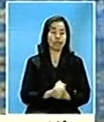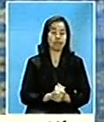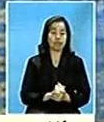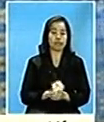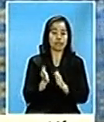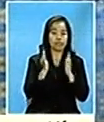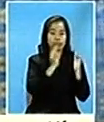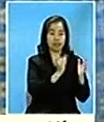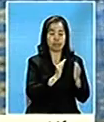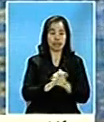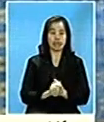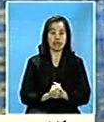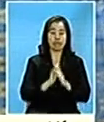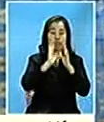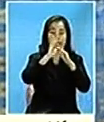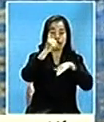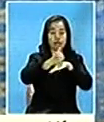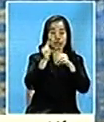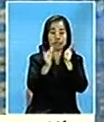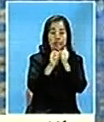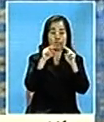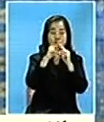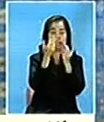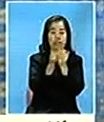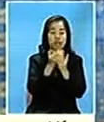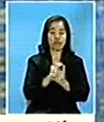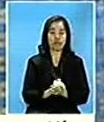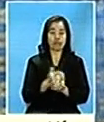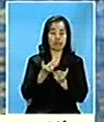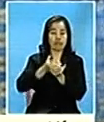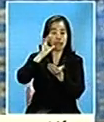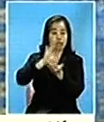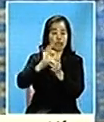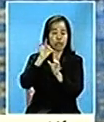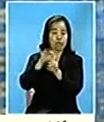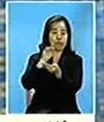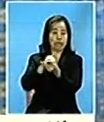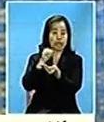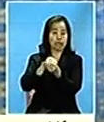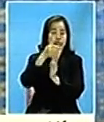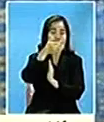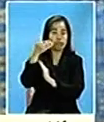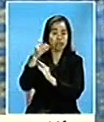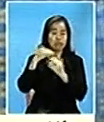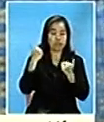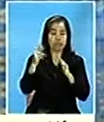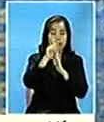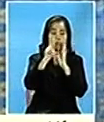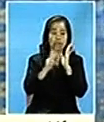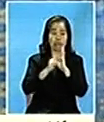ตรงกับของท่านรัฐมนตรีช่วยคลังพอดีครับกองทุนการออมแห่งชาติเนี่ยกฎหมายออกไปเรียบร้อย